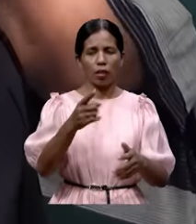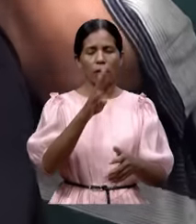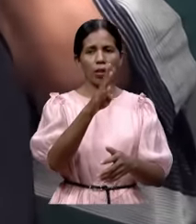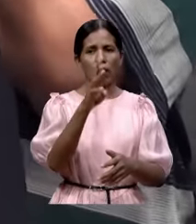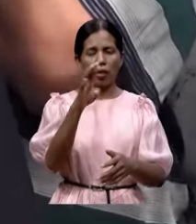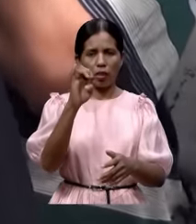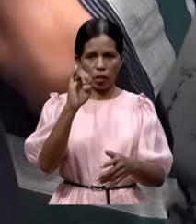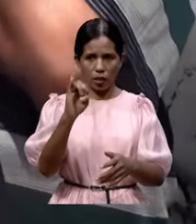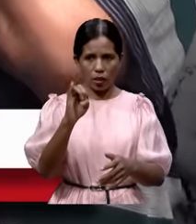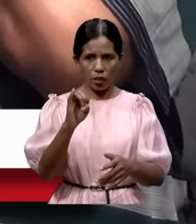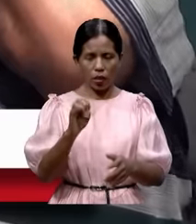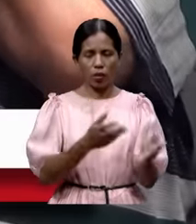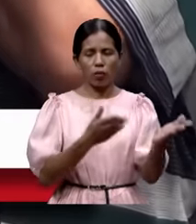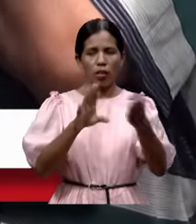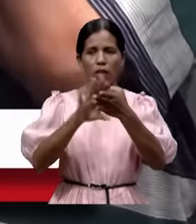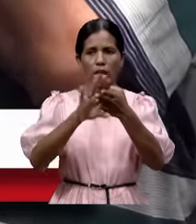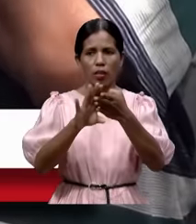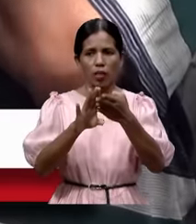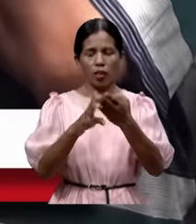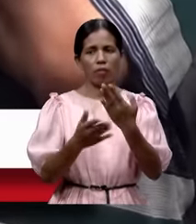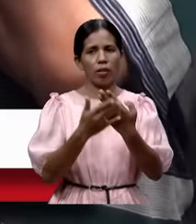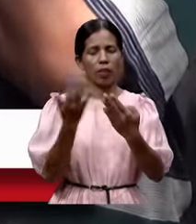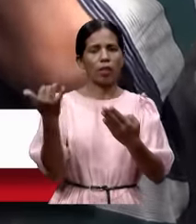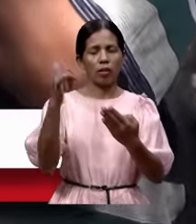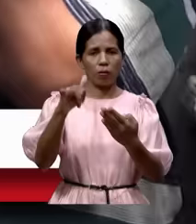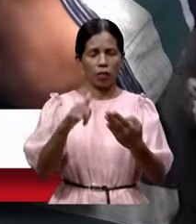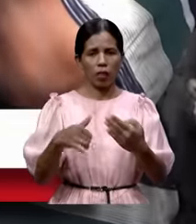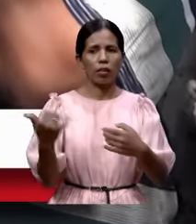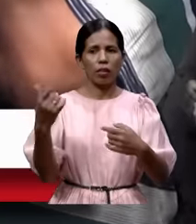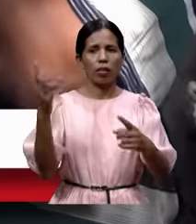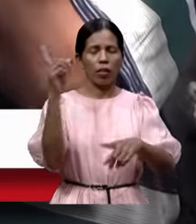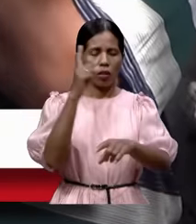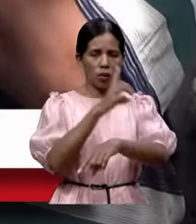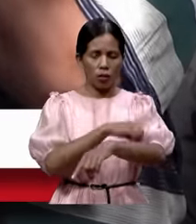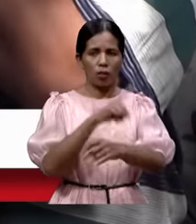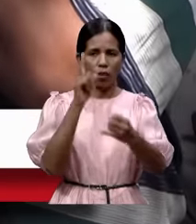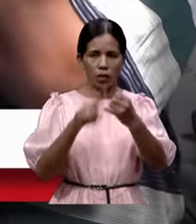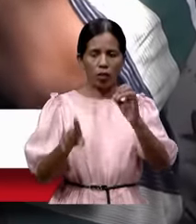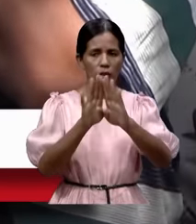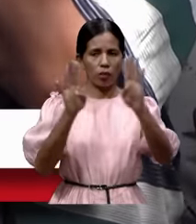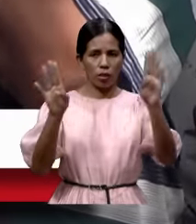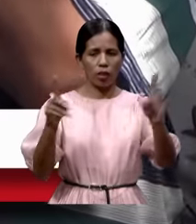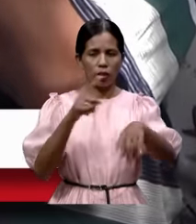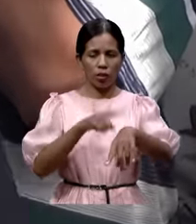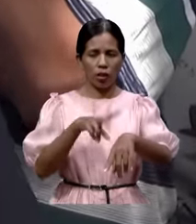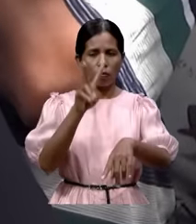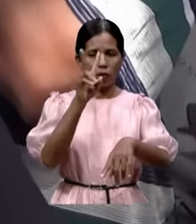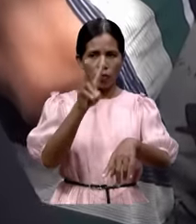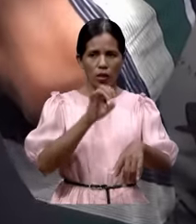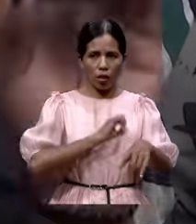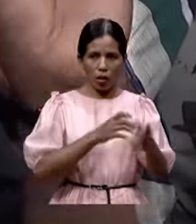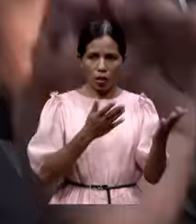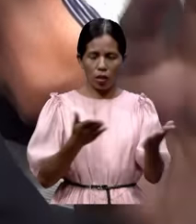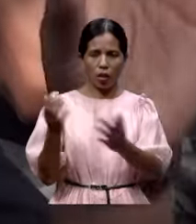para electoral de e pro fasa la tu basira antam o hende lor ikus prato lo krekening o entu krua ha honoris ra ha ma